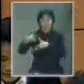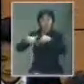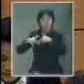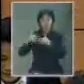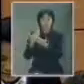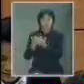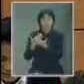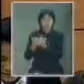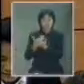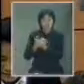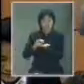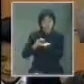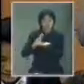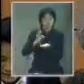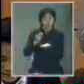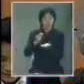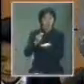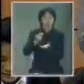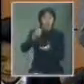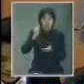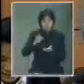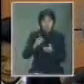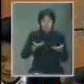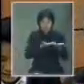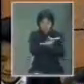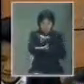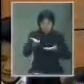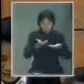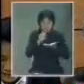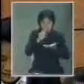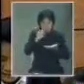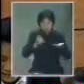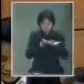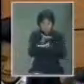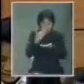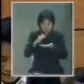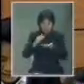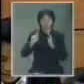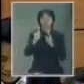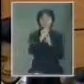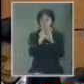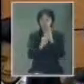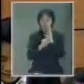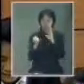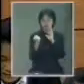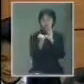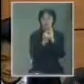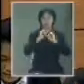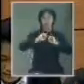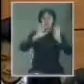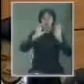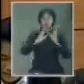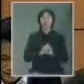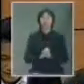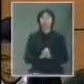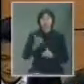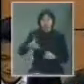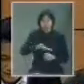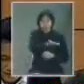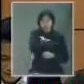าและต้องออกเป็นกฎหมายเท่ากับยืนยันให้เห็นแล้วว่าต้องช่วยกันดู